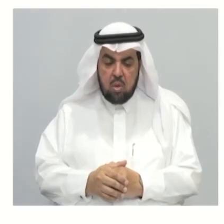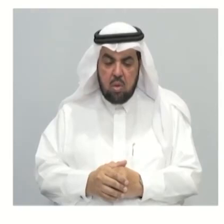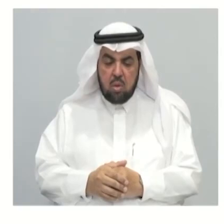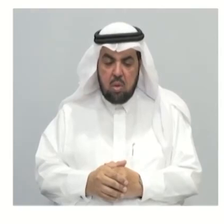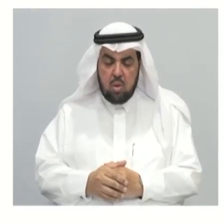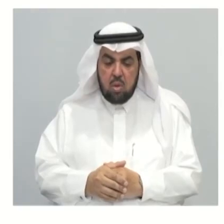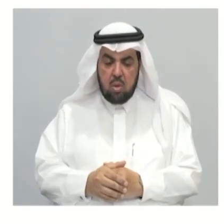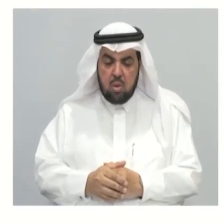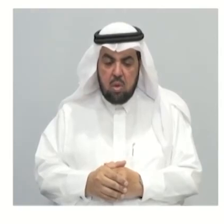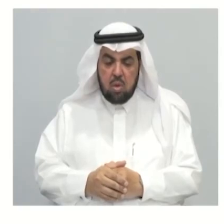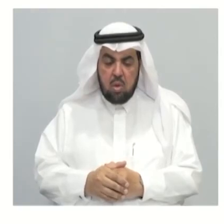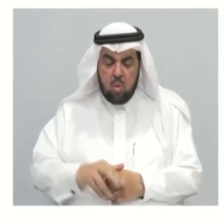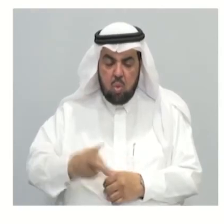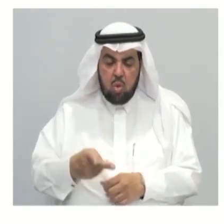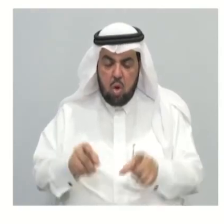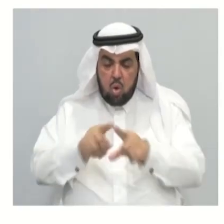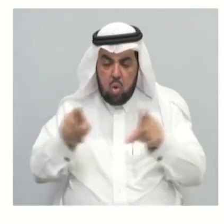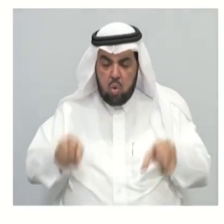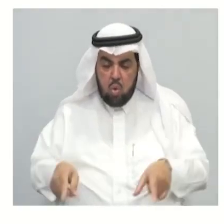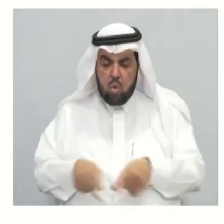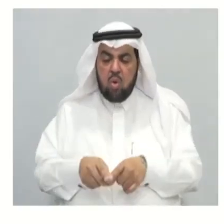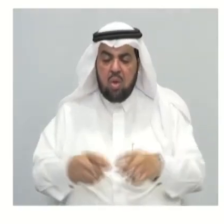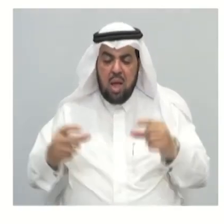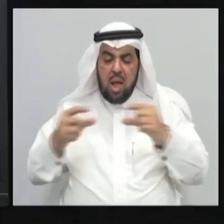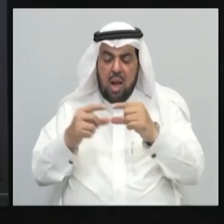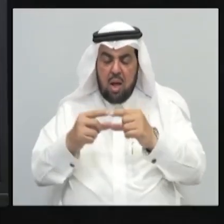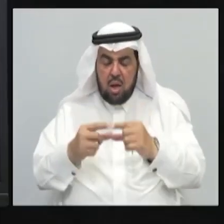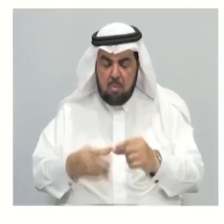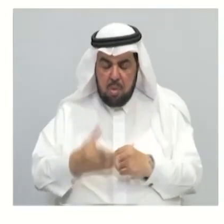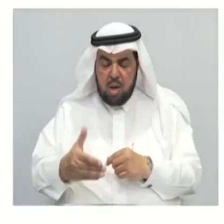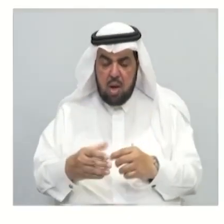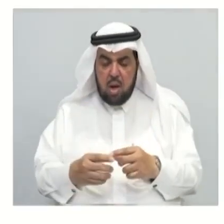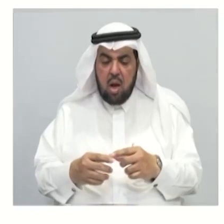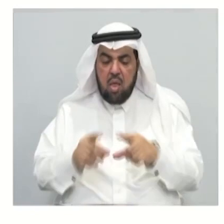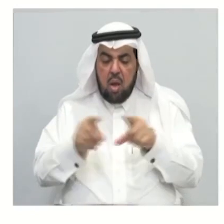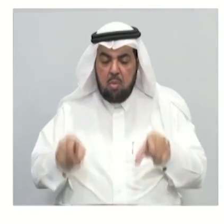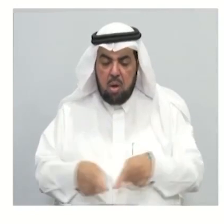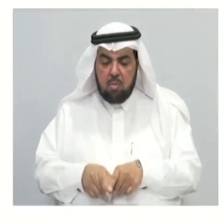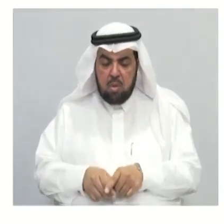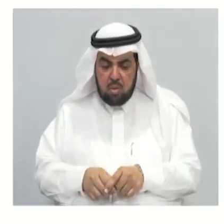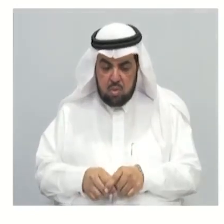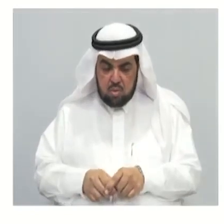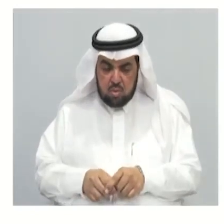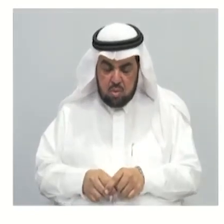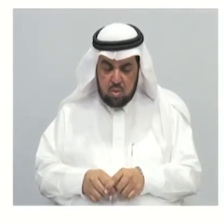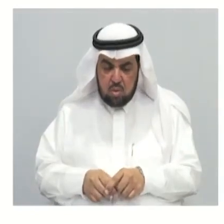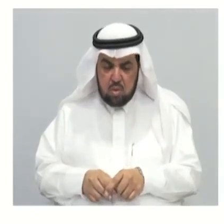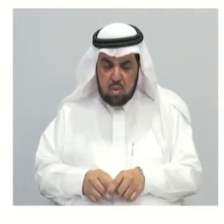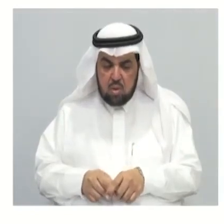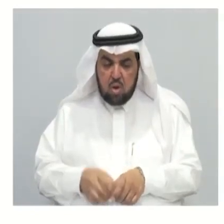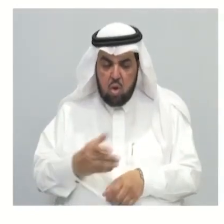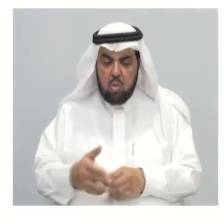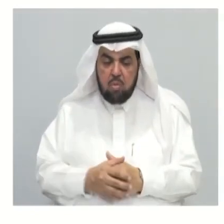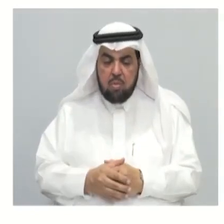الاسود وتغيير حدود الحقل بناء على هذا المربع في تغيير حدود الحقل